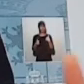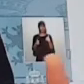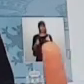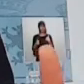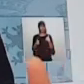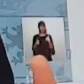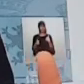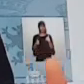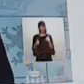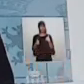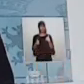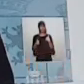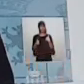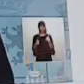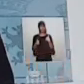هاد المدة ديال شهر